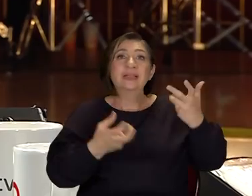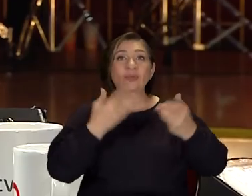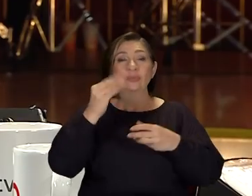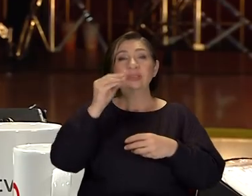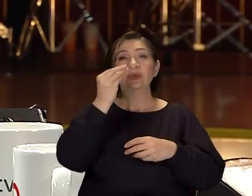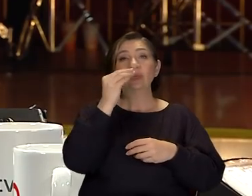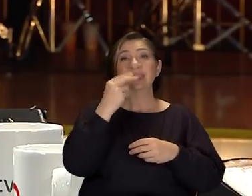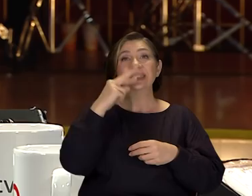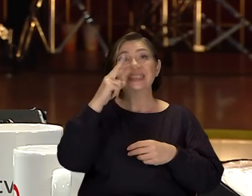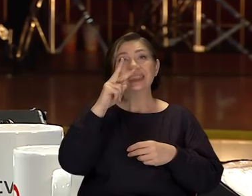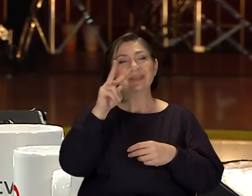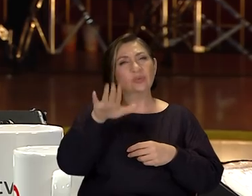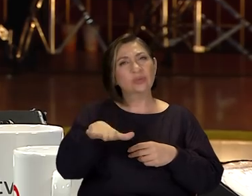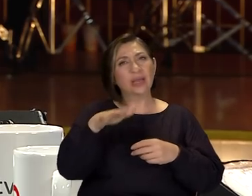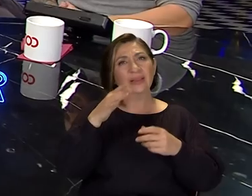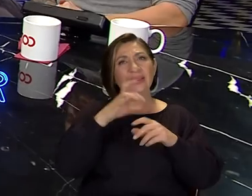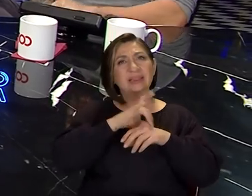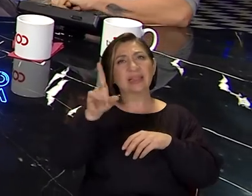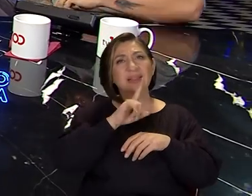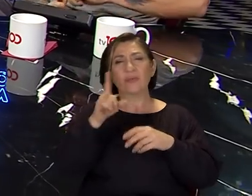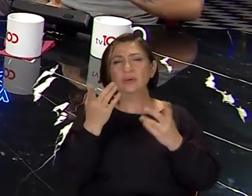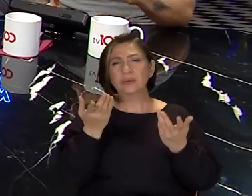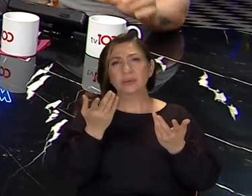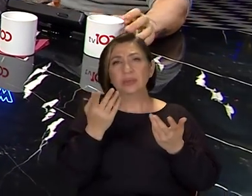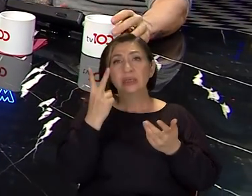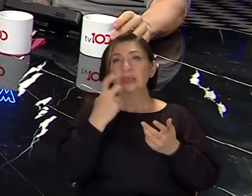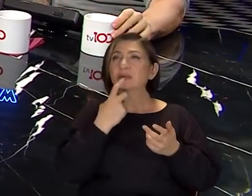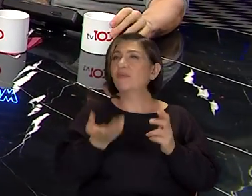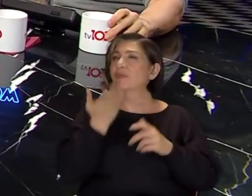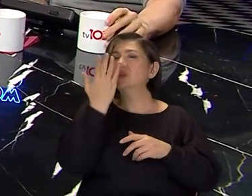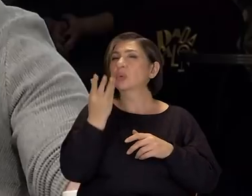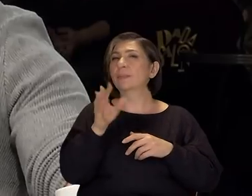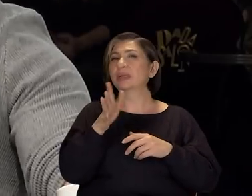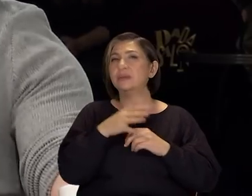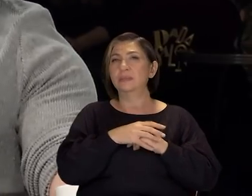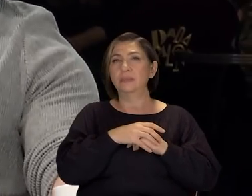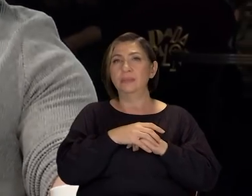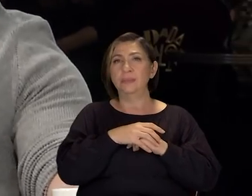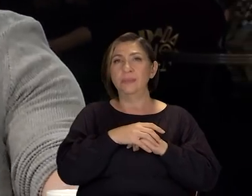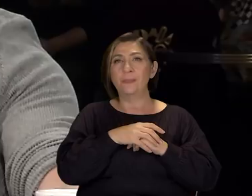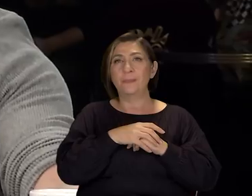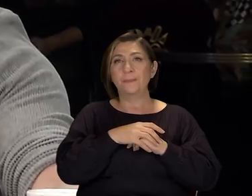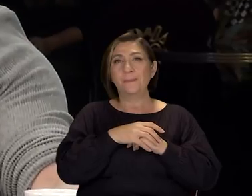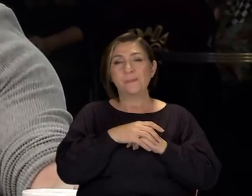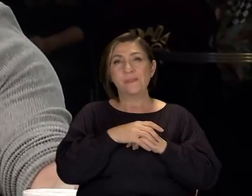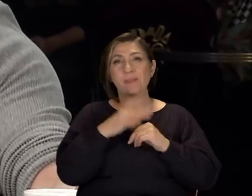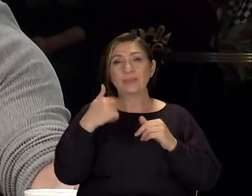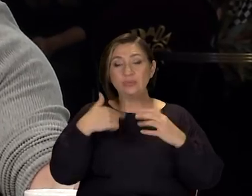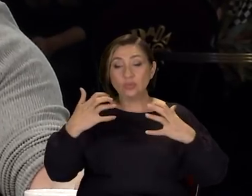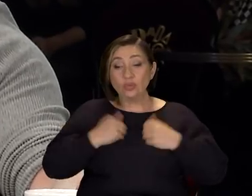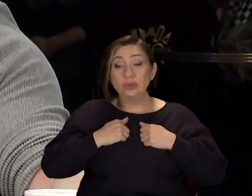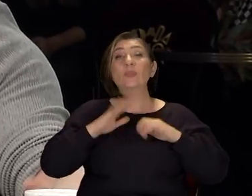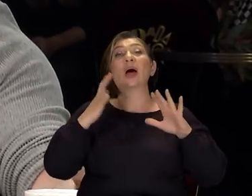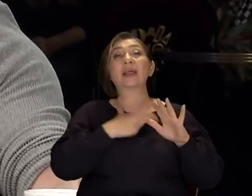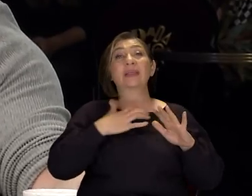çocukken 2 yıl tedavi görmek ne? Evet, 2 yıldan fazla da olabilir. Ya beni zapt etmeye